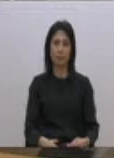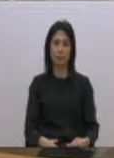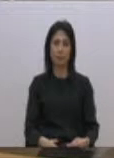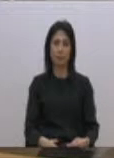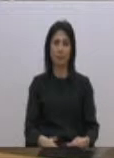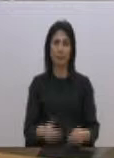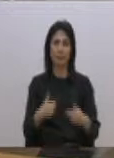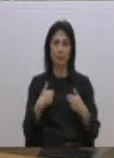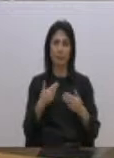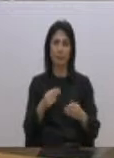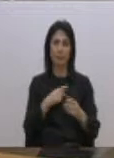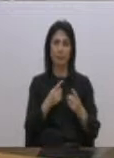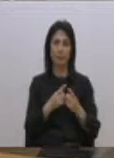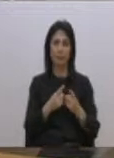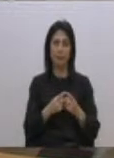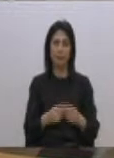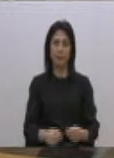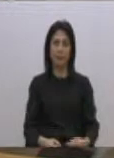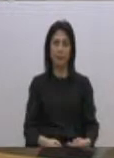Mă gis am nebit colegi bom.